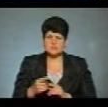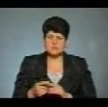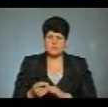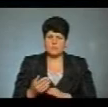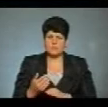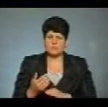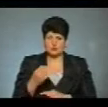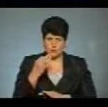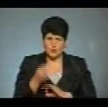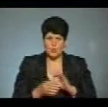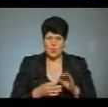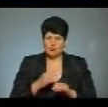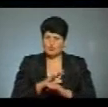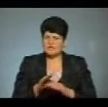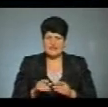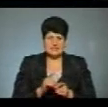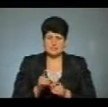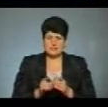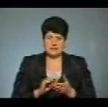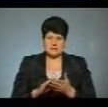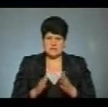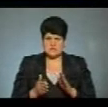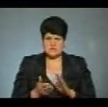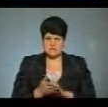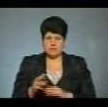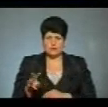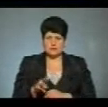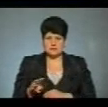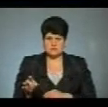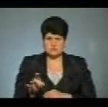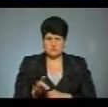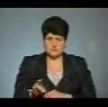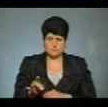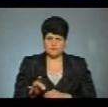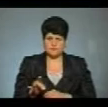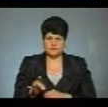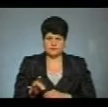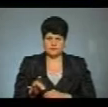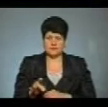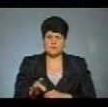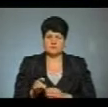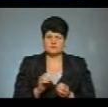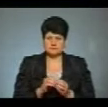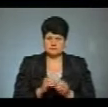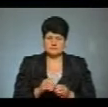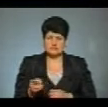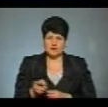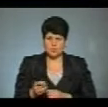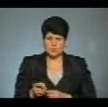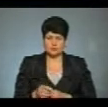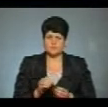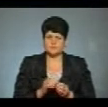добу, не змінилася ситуація в Монастирському районі, в місті Тернополі,